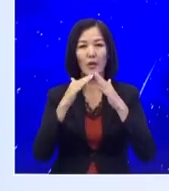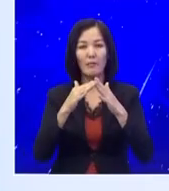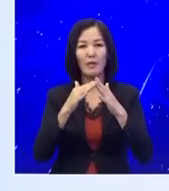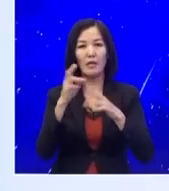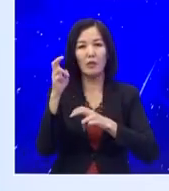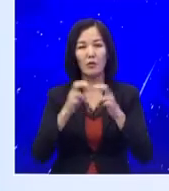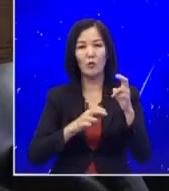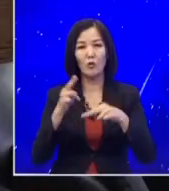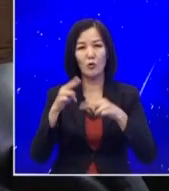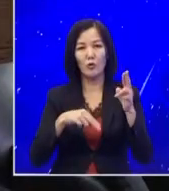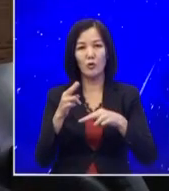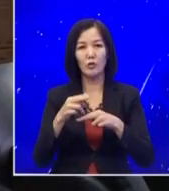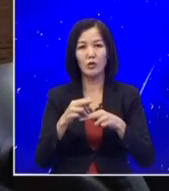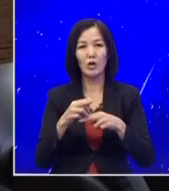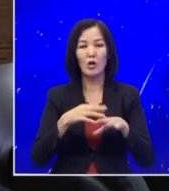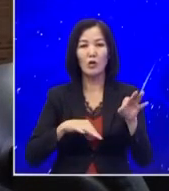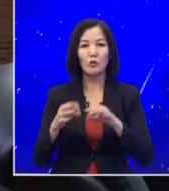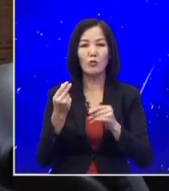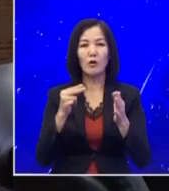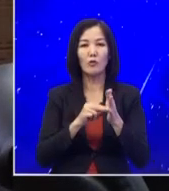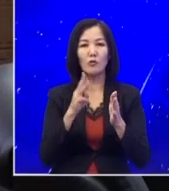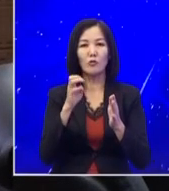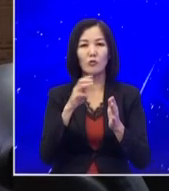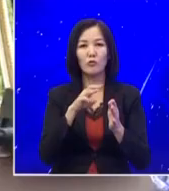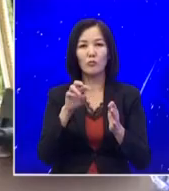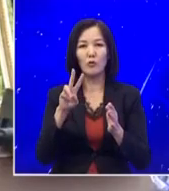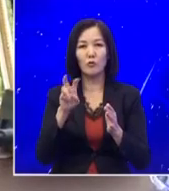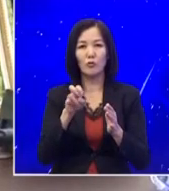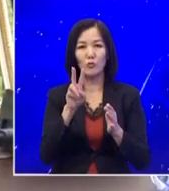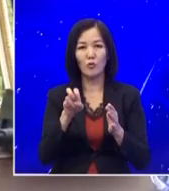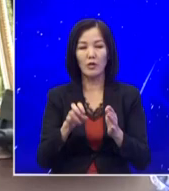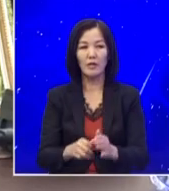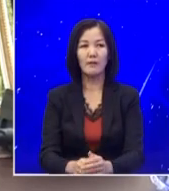нысанның жобалық құны 400 миллион доллар.